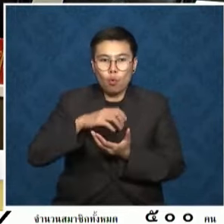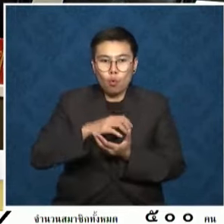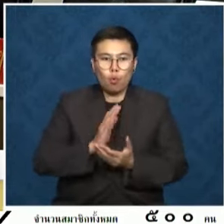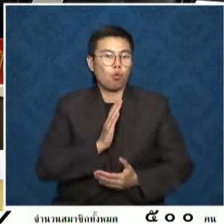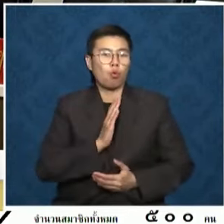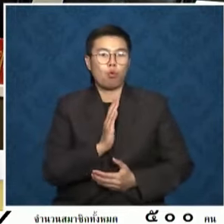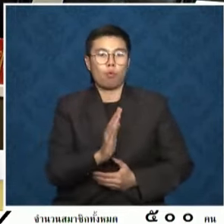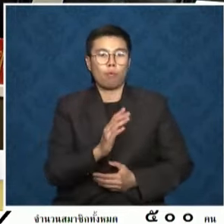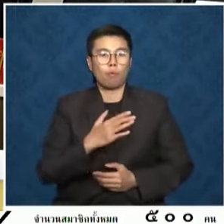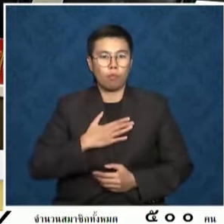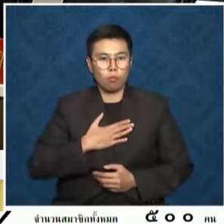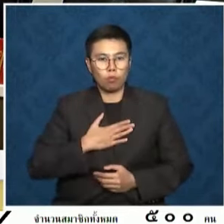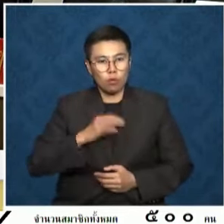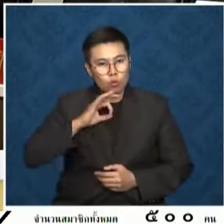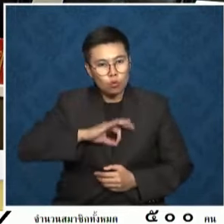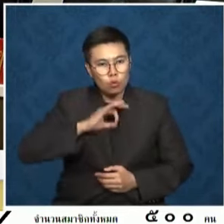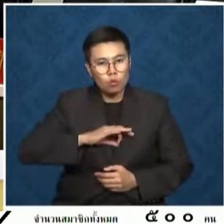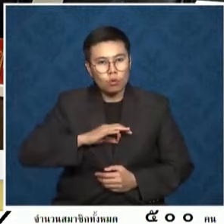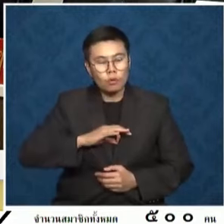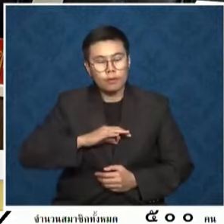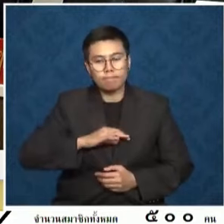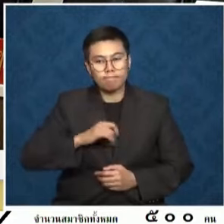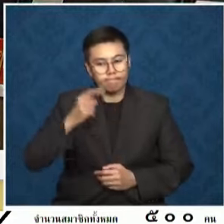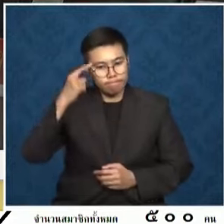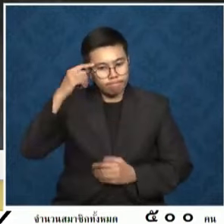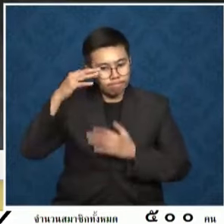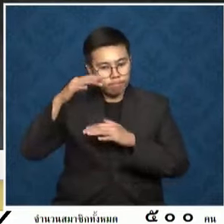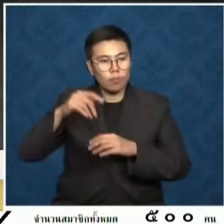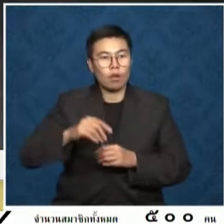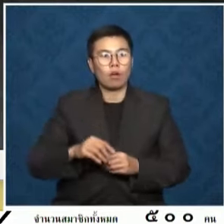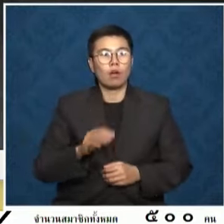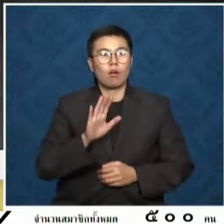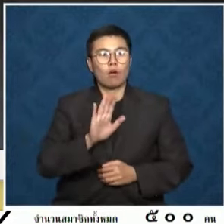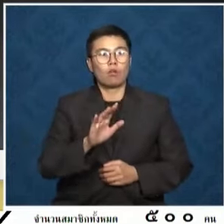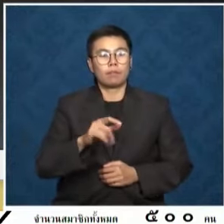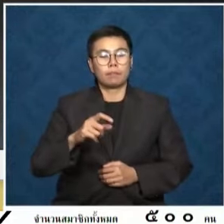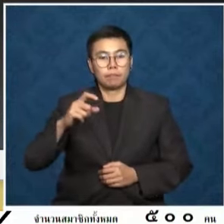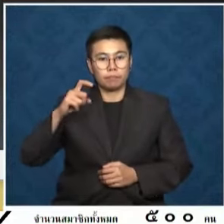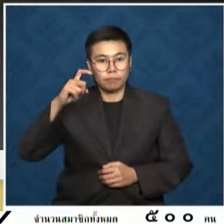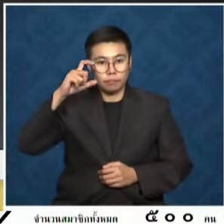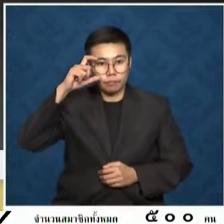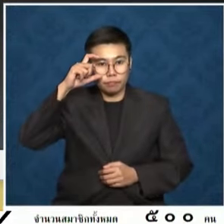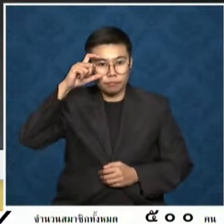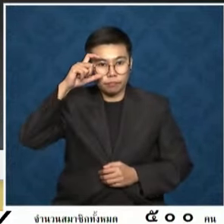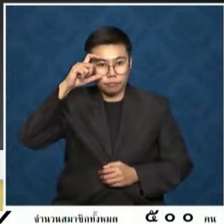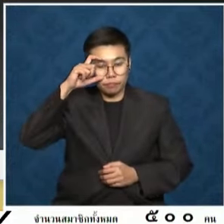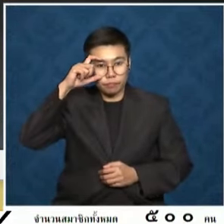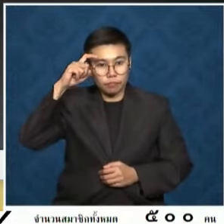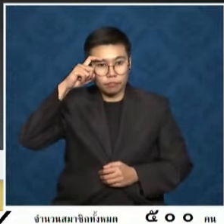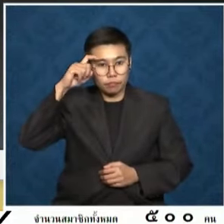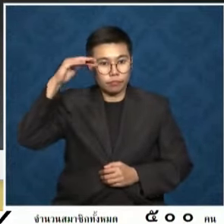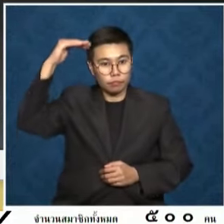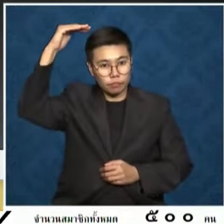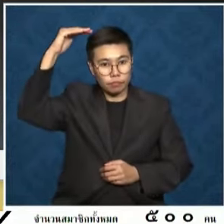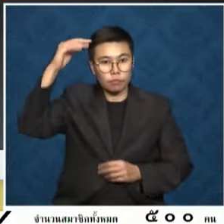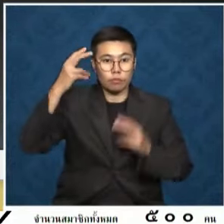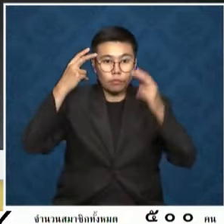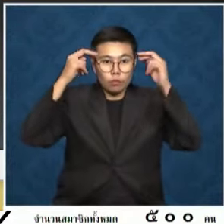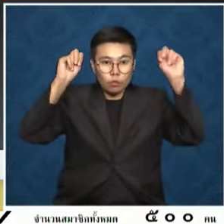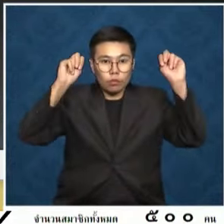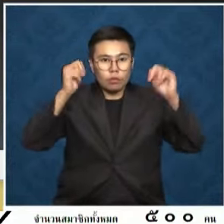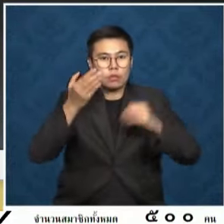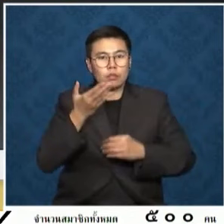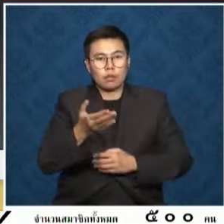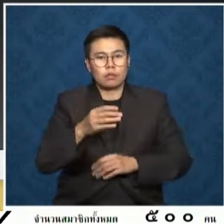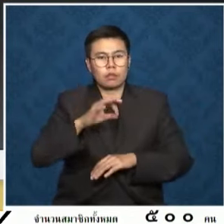ผมรู้สึกผิดหวังกับท่าทีของนายกรัฐมนตรีท่านไม่ได้ทำหน้าที่เป็นผู้หลักผู้ใหญ่ที่ดี